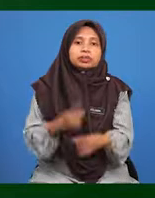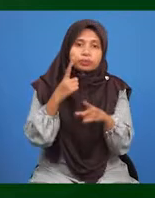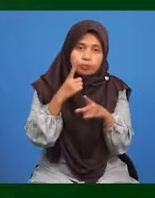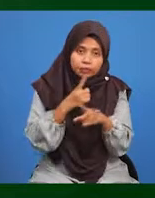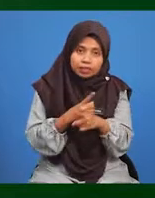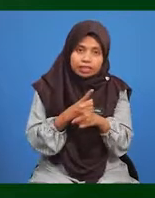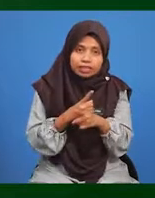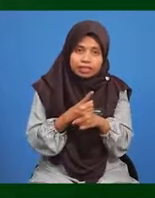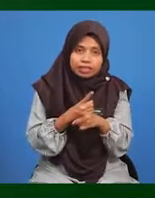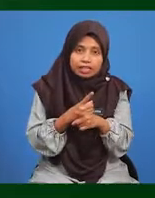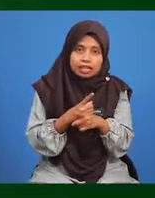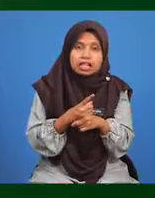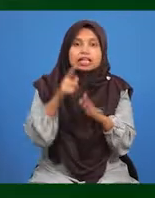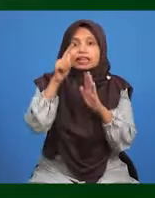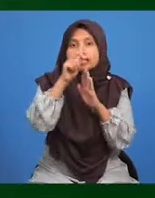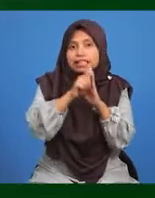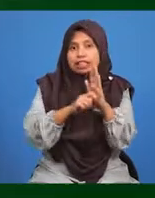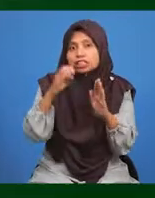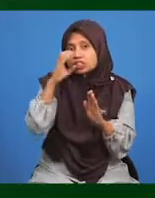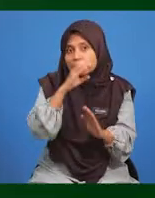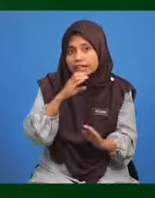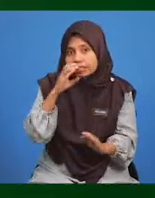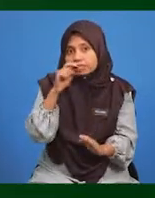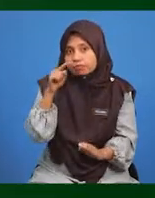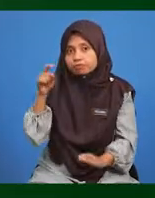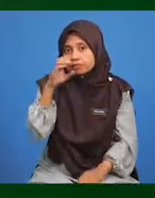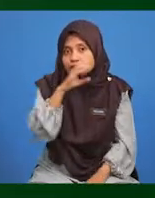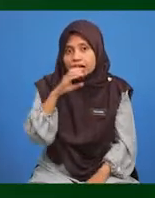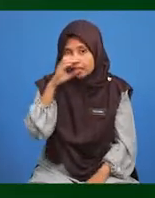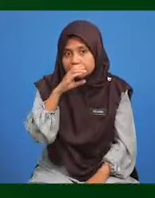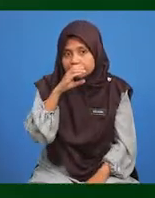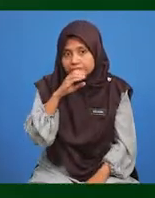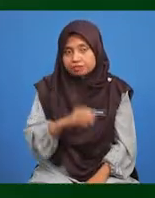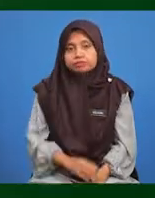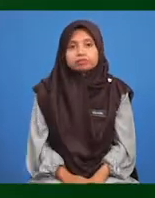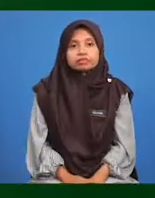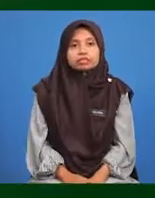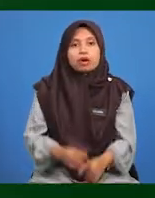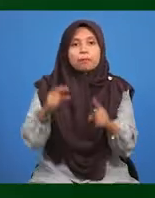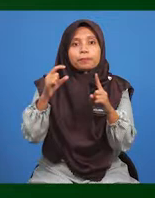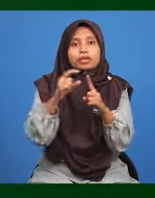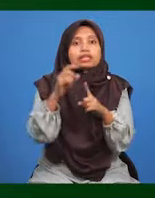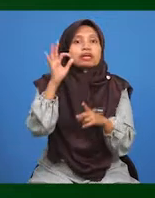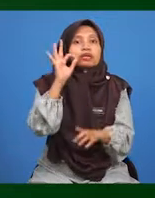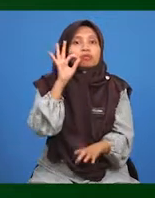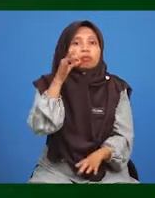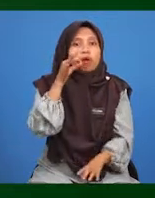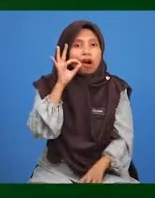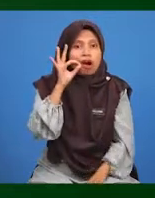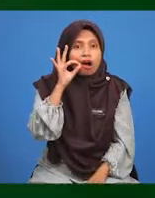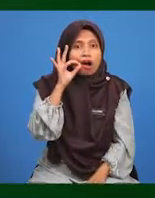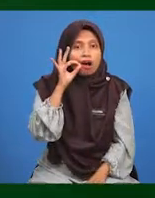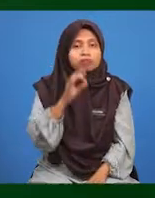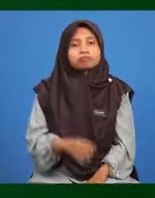Ya, betul. Jawapannya ialah tercari-cari. Seterusnya, perkataan buah.